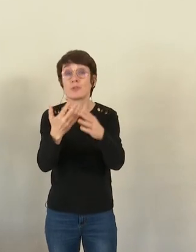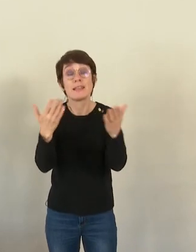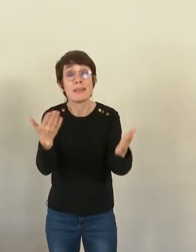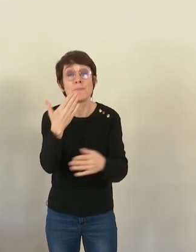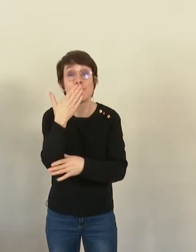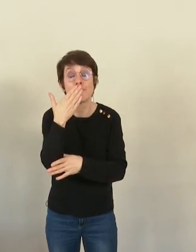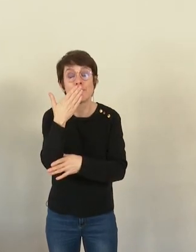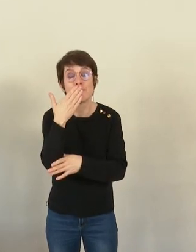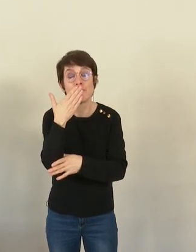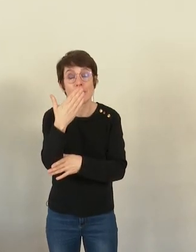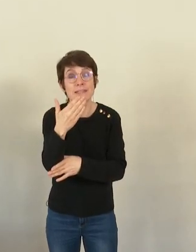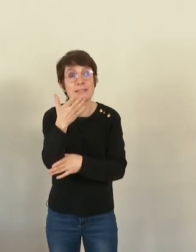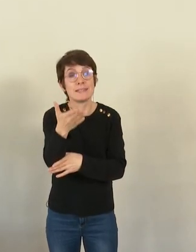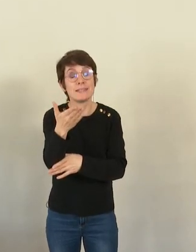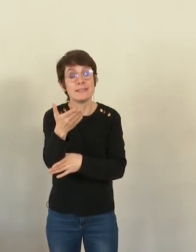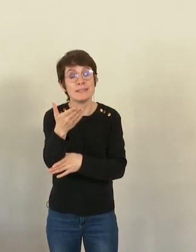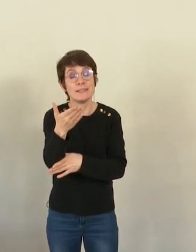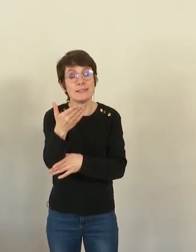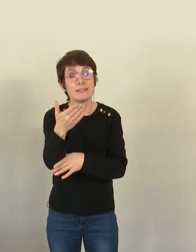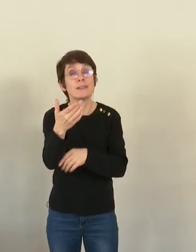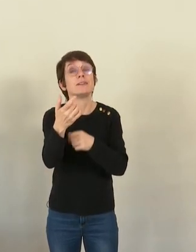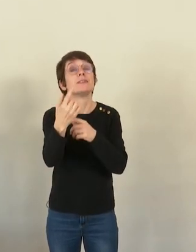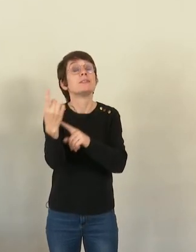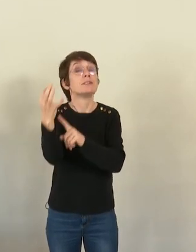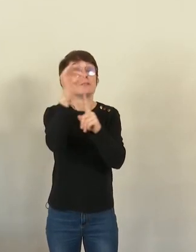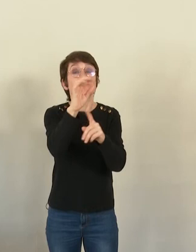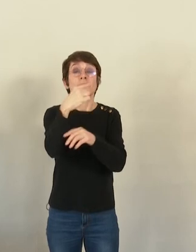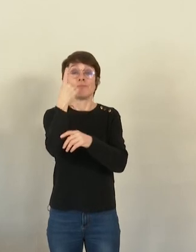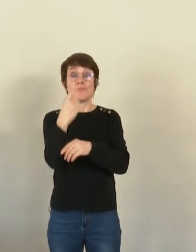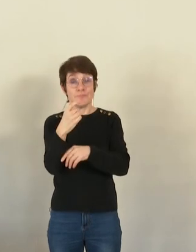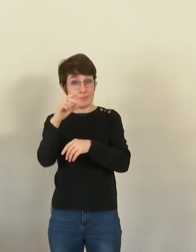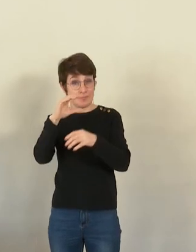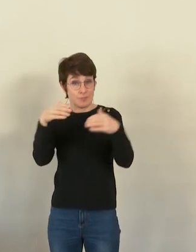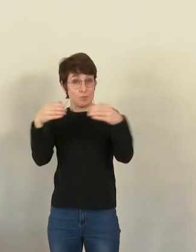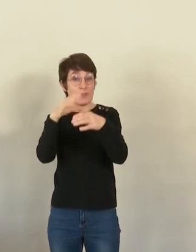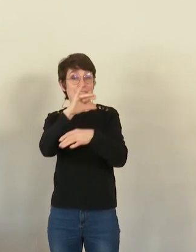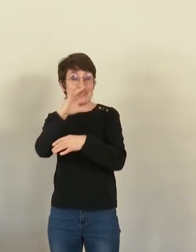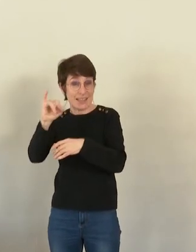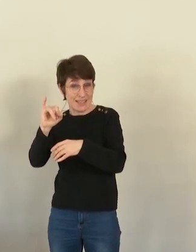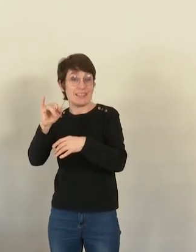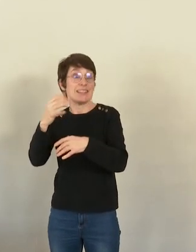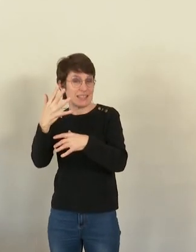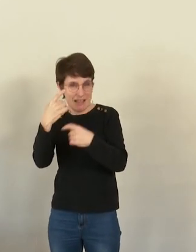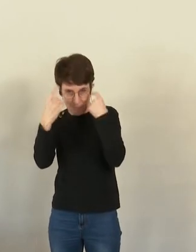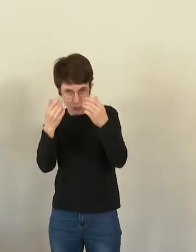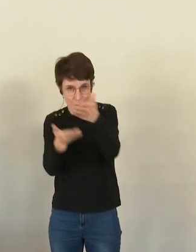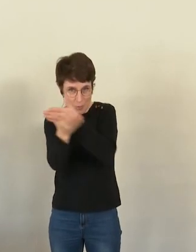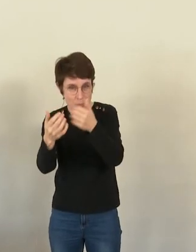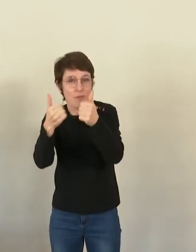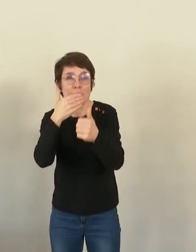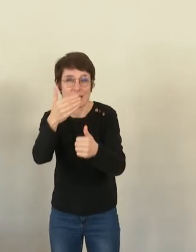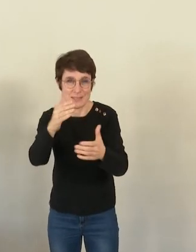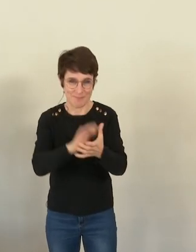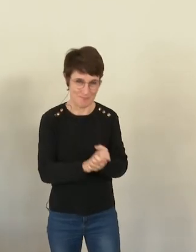encore de d'avoir mobilisé le CCI 5 afin de travailler sur cette question essentielle